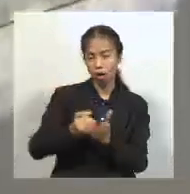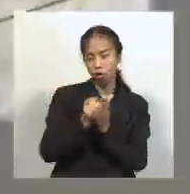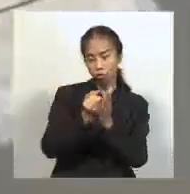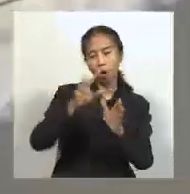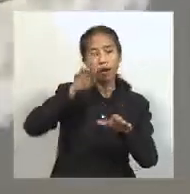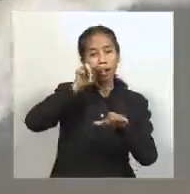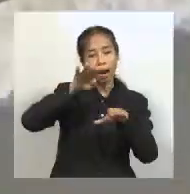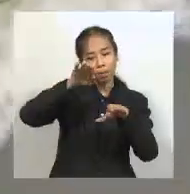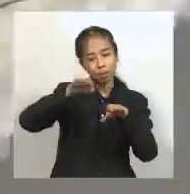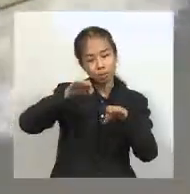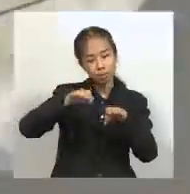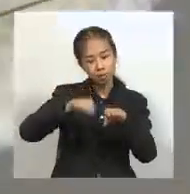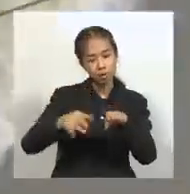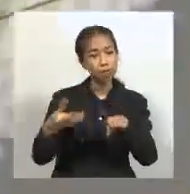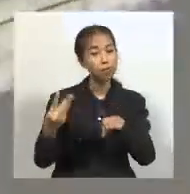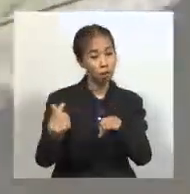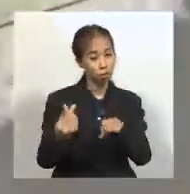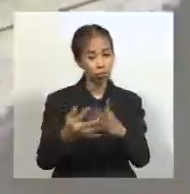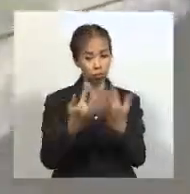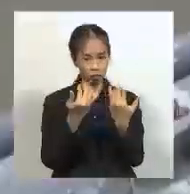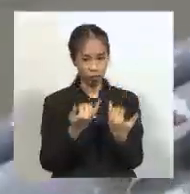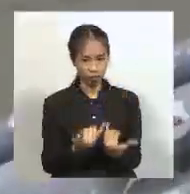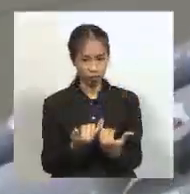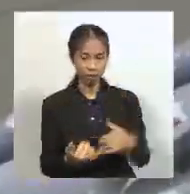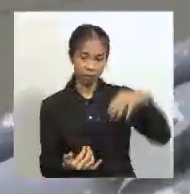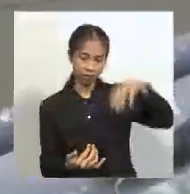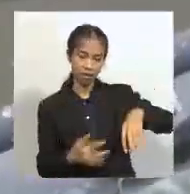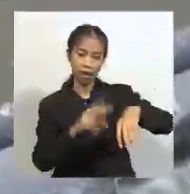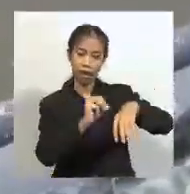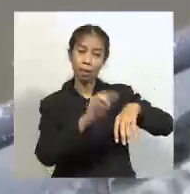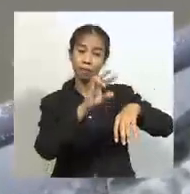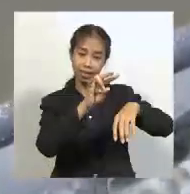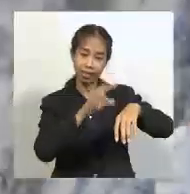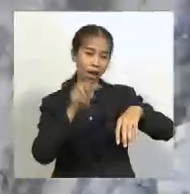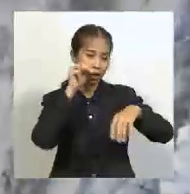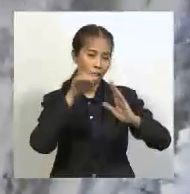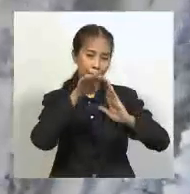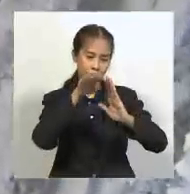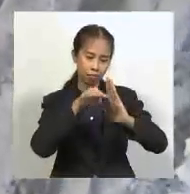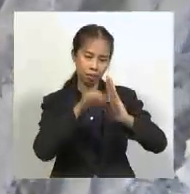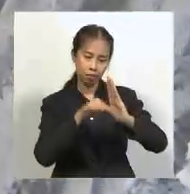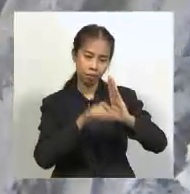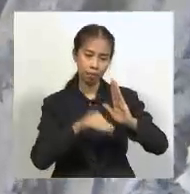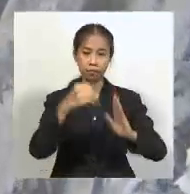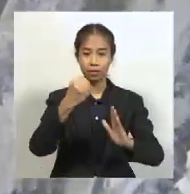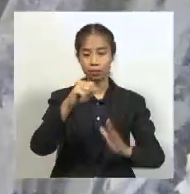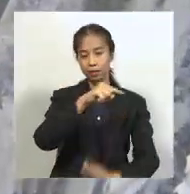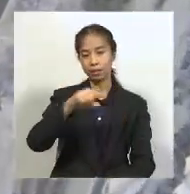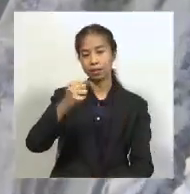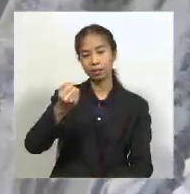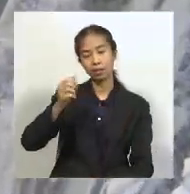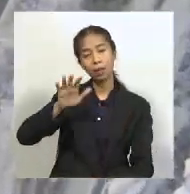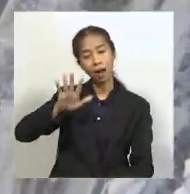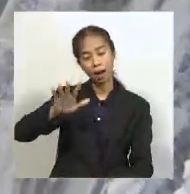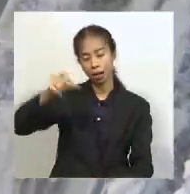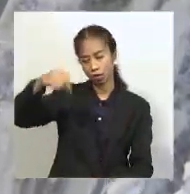ตราการลดลงของน้ำมูลที่สถานี M7 ที่ในเมืองเนี่ยก็ลดลงวันละประมาณ10ถึง15เ